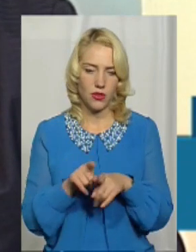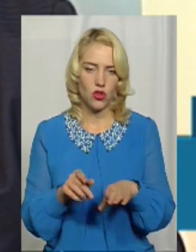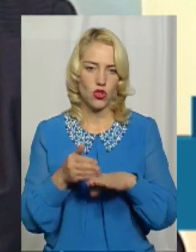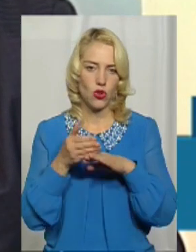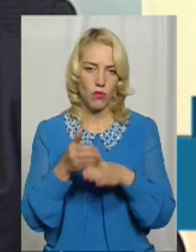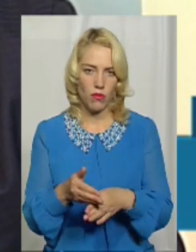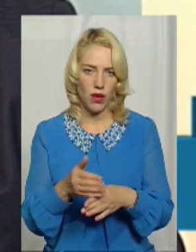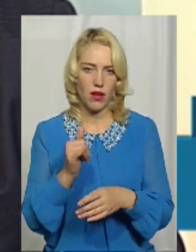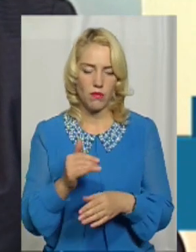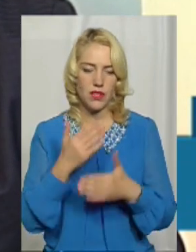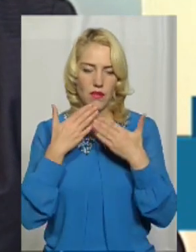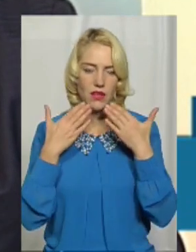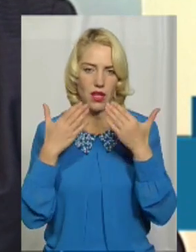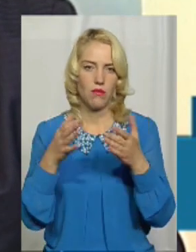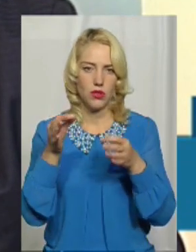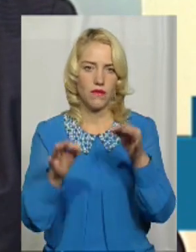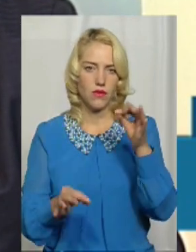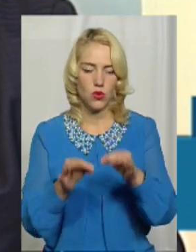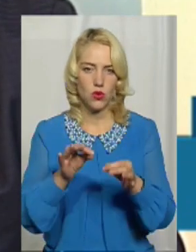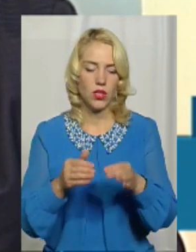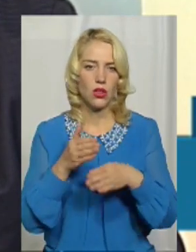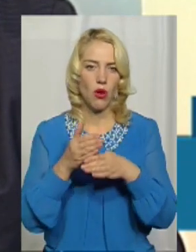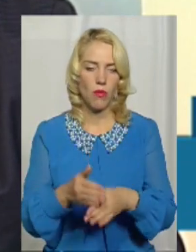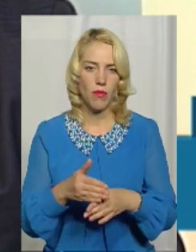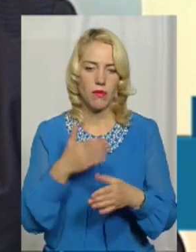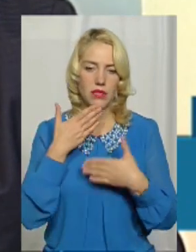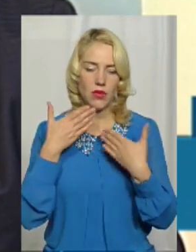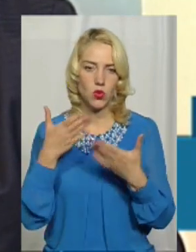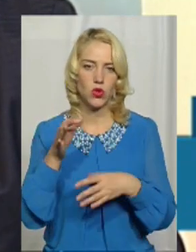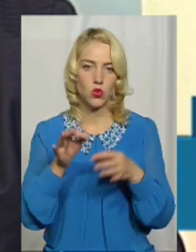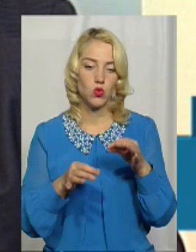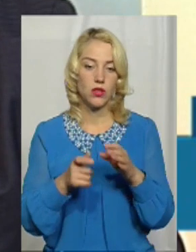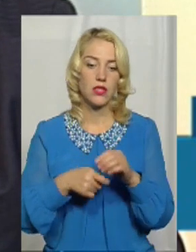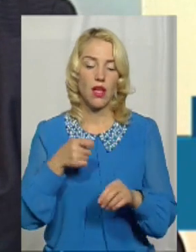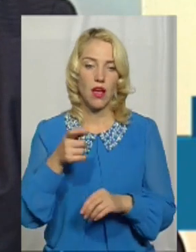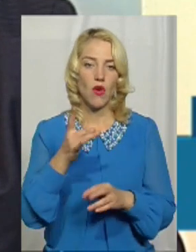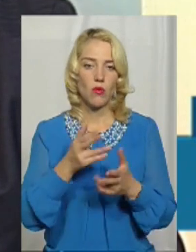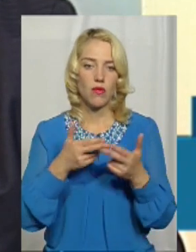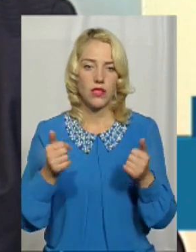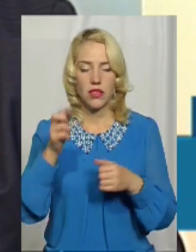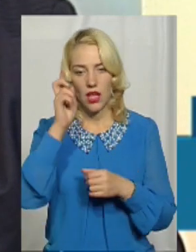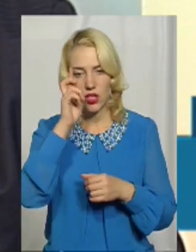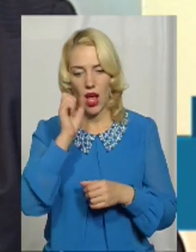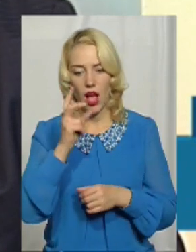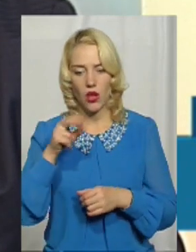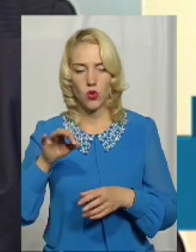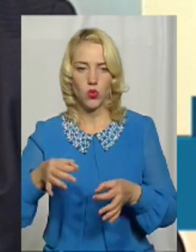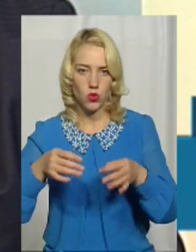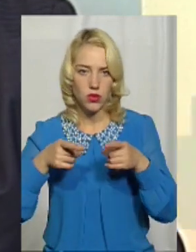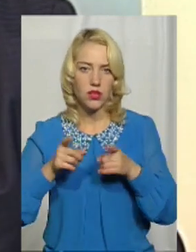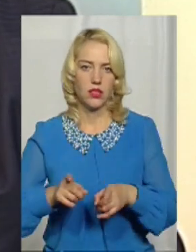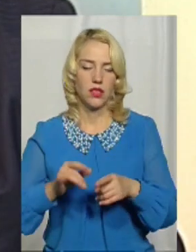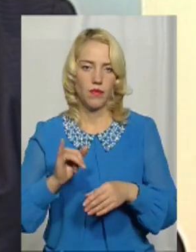допомагаємо, звертаємося до суду, допомагаємо звернутися клієнту до суду заявою про визнання державного акту недійсним, наприклад, і